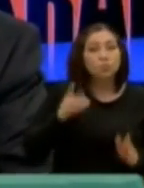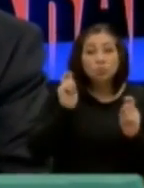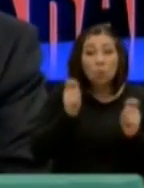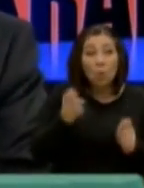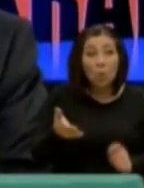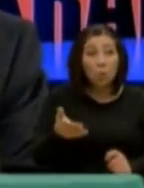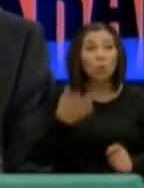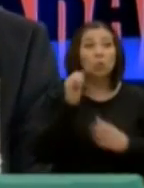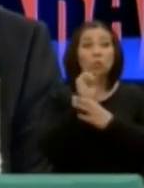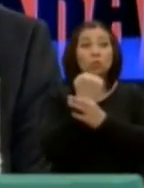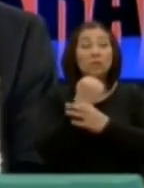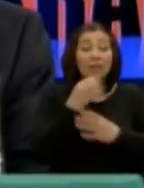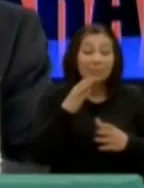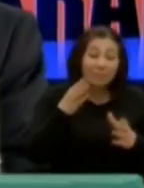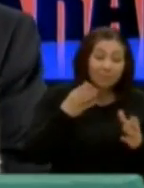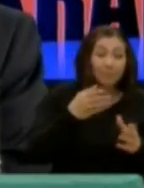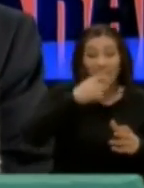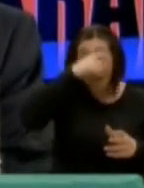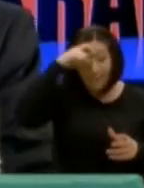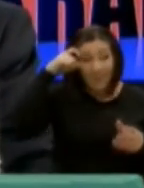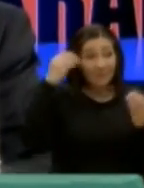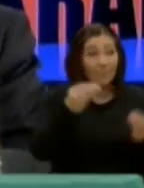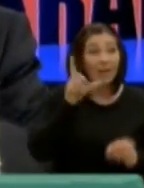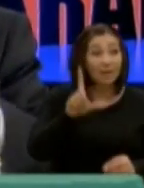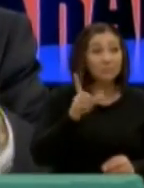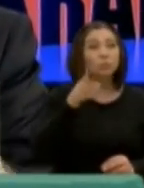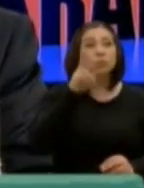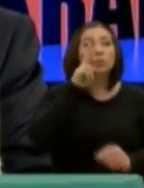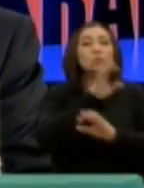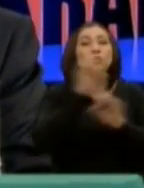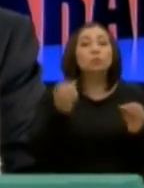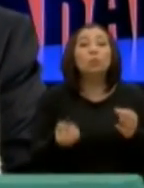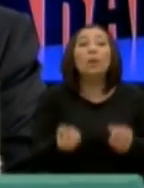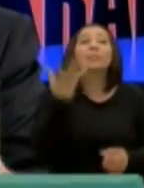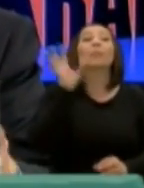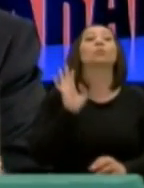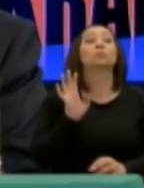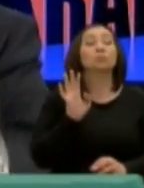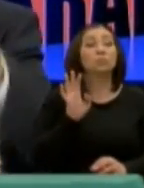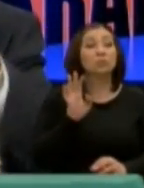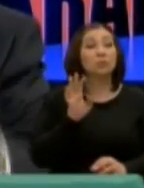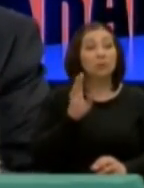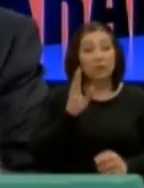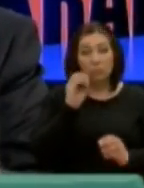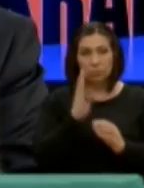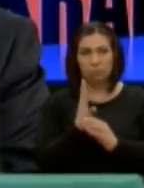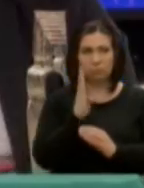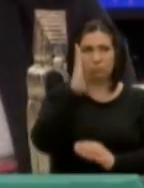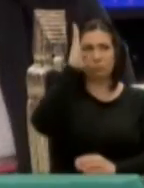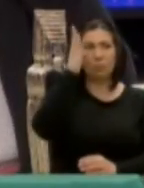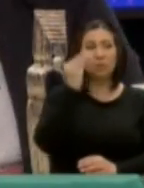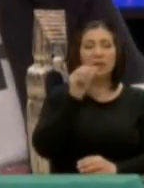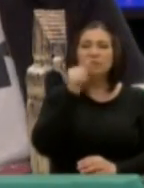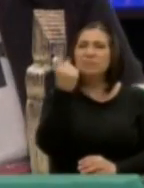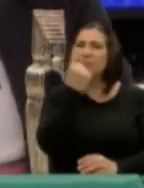meslek. Ustaya dayanıyor. Emeğe dayanıyor. Yani sonsuz üretemiyorsunuz. Yani dikey büyümek zorundasınız. Bir de şöyle bir şey var. Hiçbir zaman